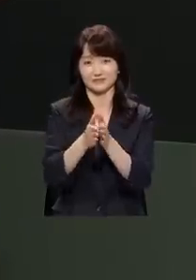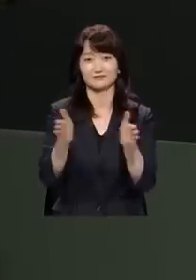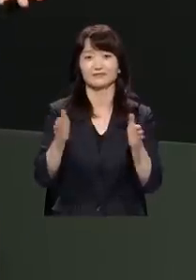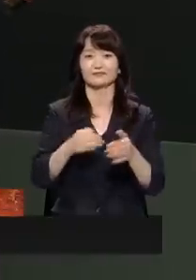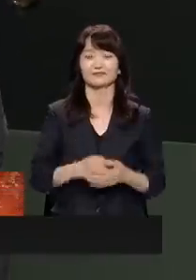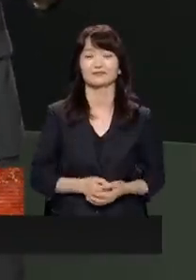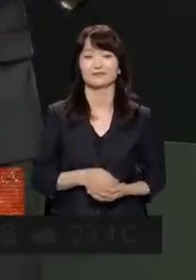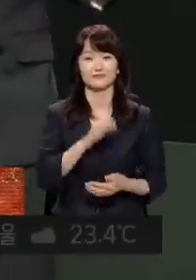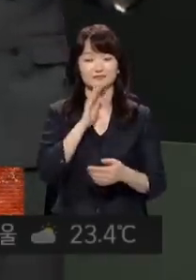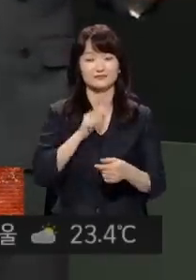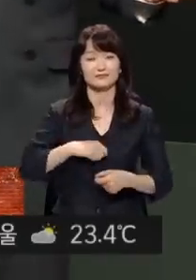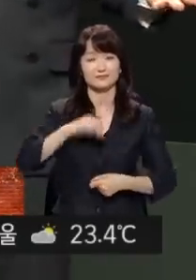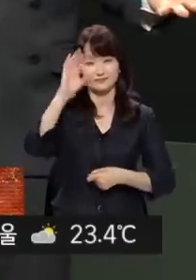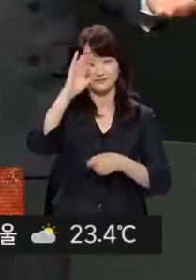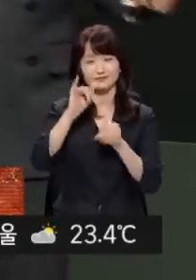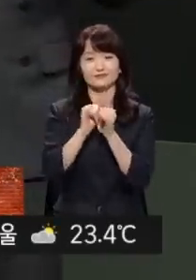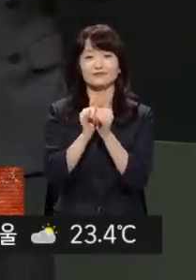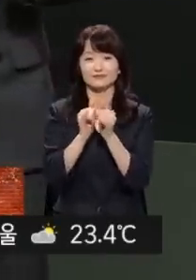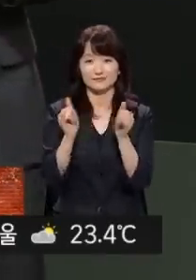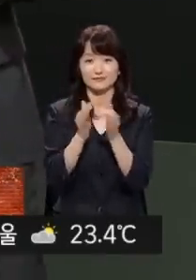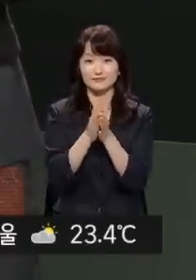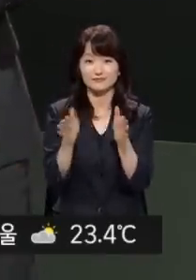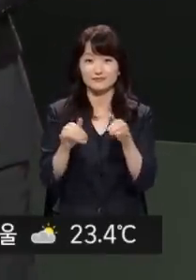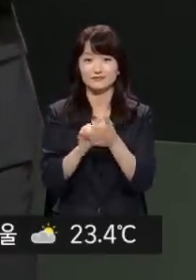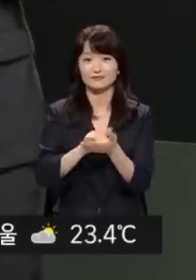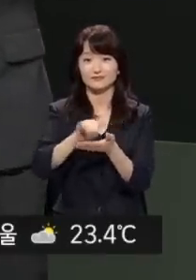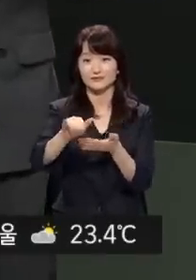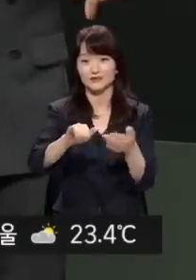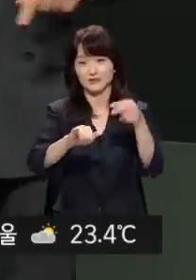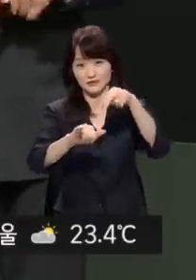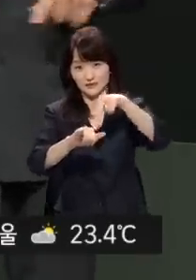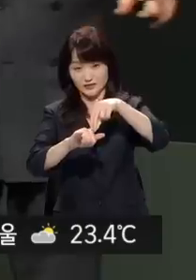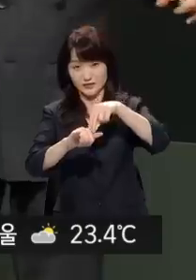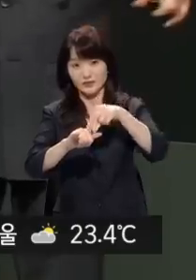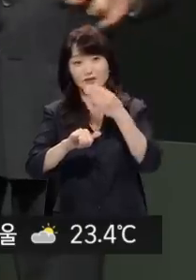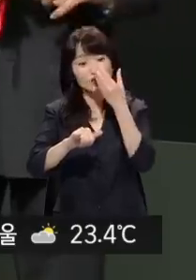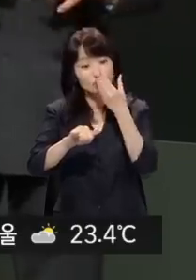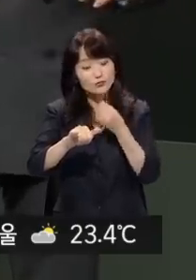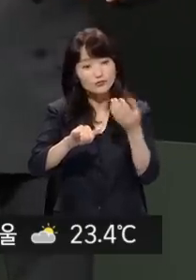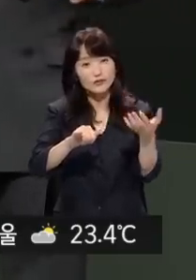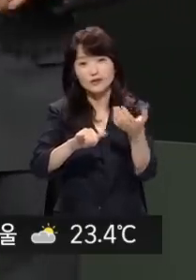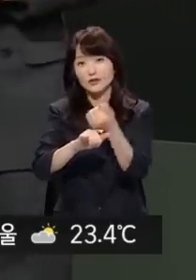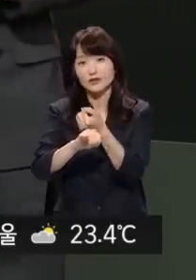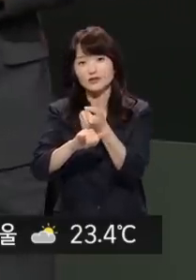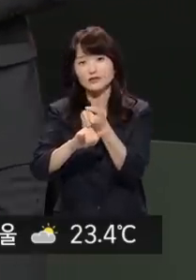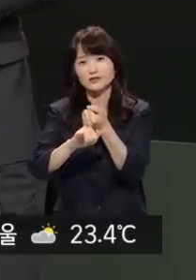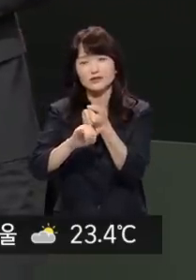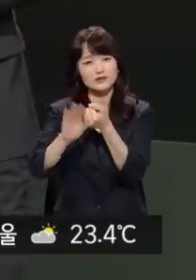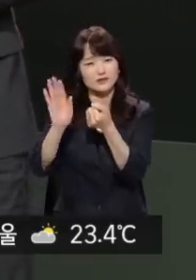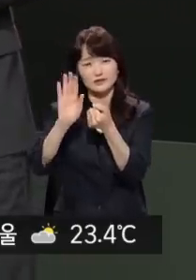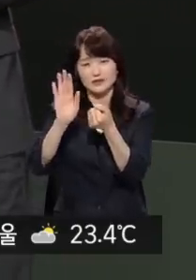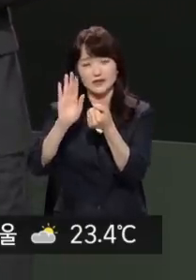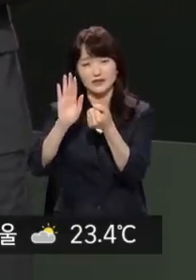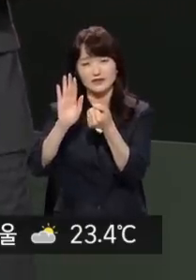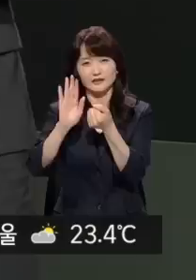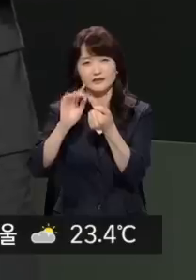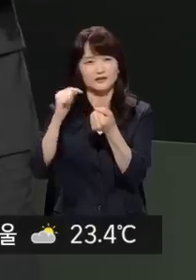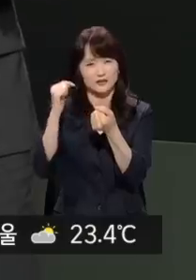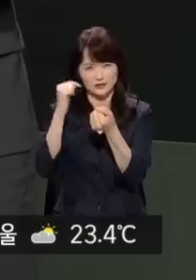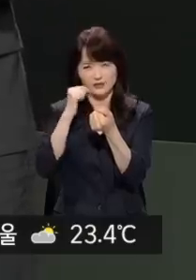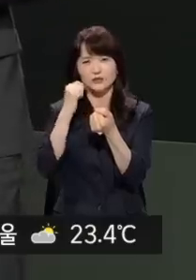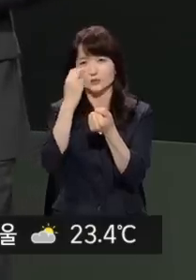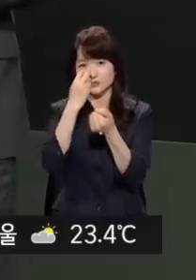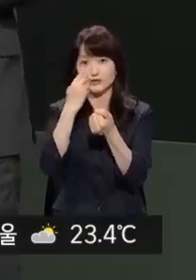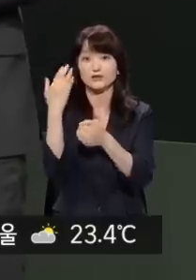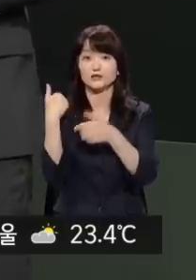자 진실 추적자 사건 만장 시작합니다 비행기 탈 때 액체류 반입하는 거 상당히 까다롭다는 거 다들 아시죠